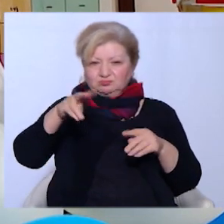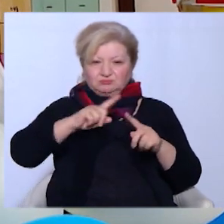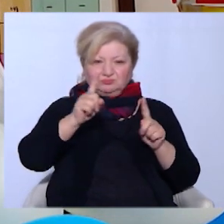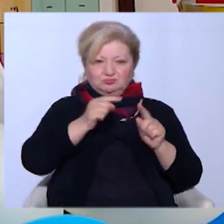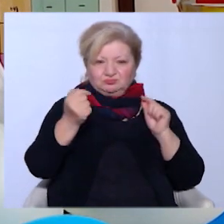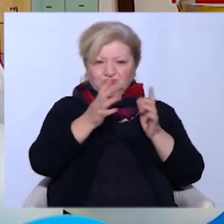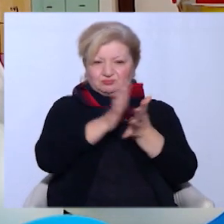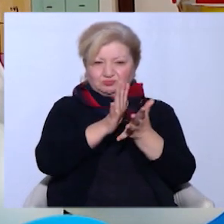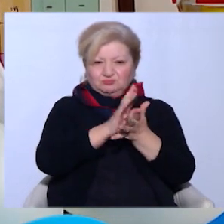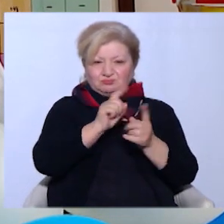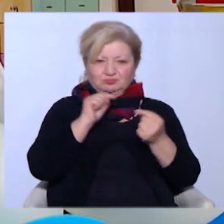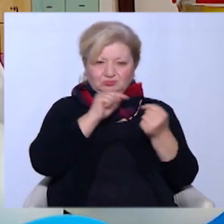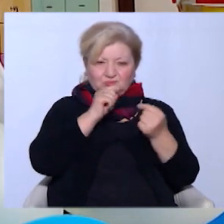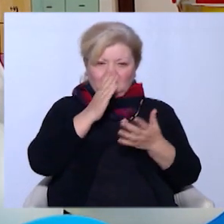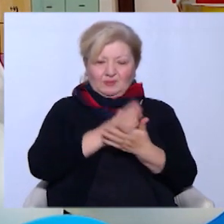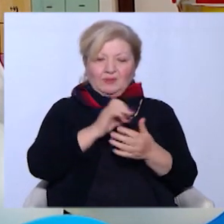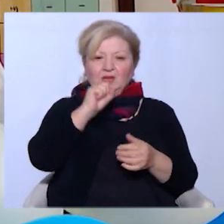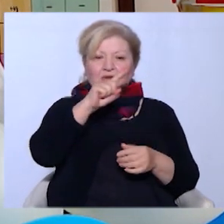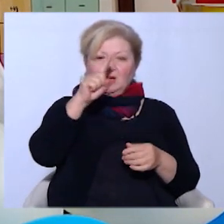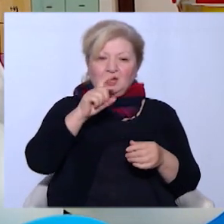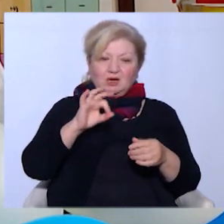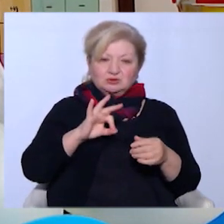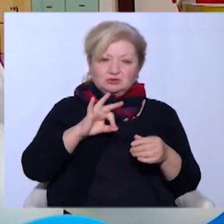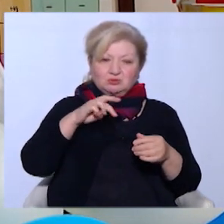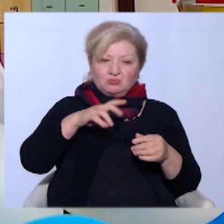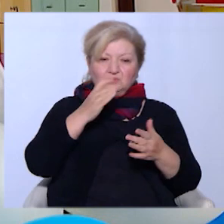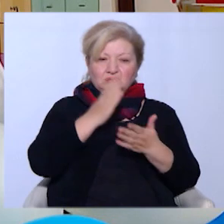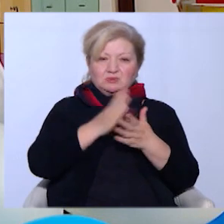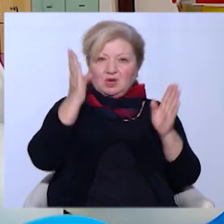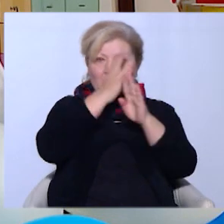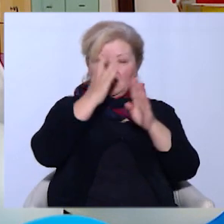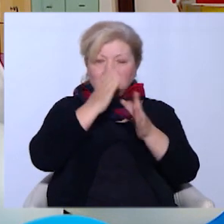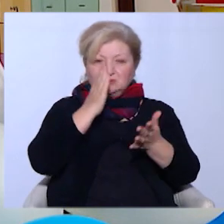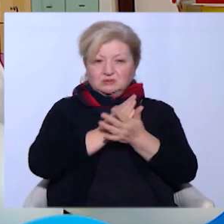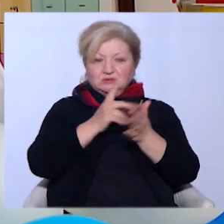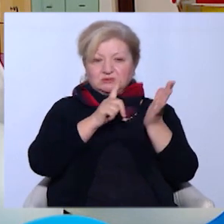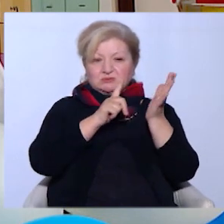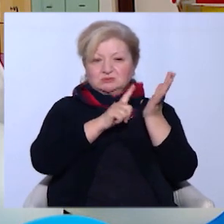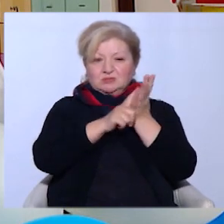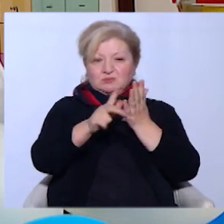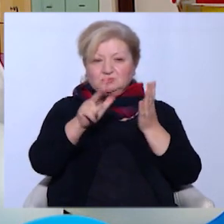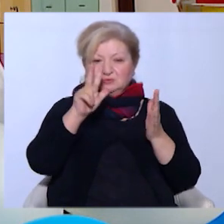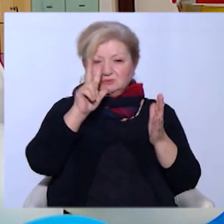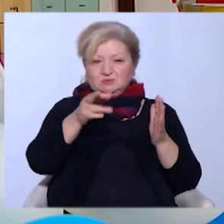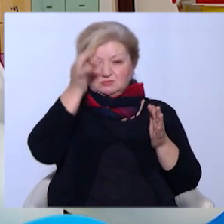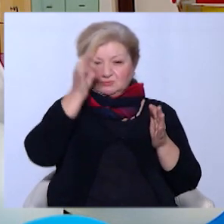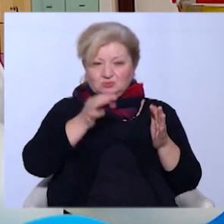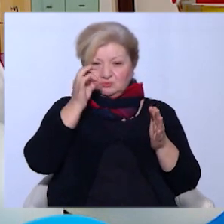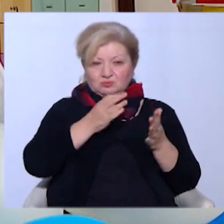უწყობს. ქლორი გამოიყენება სადეზინფექციოდ. აზოტი N2 მარტივი ნივთიერება, რომელიც